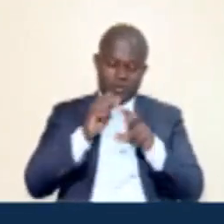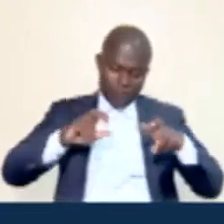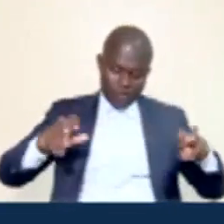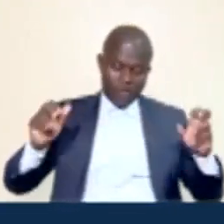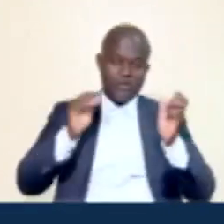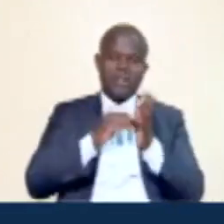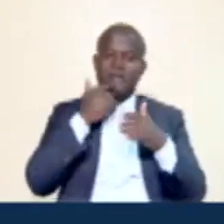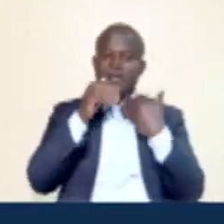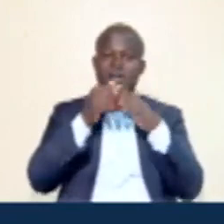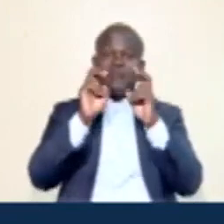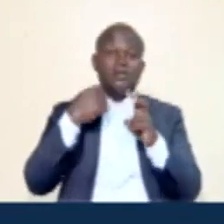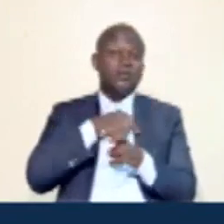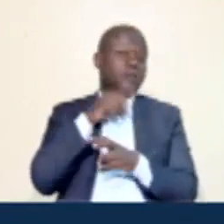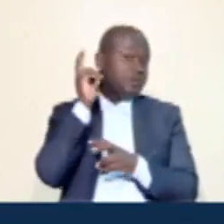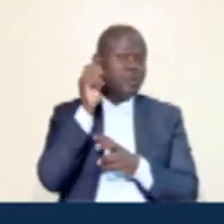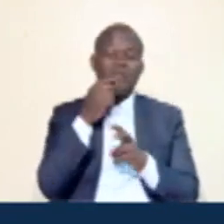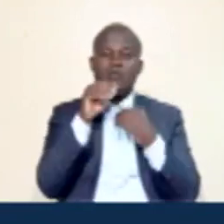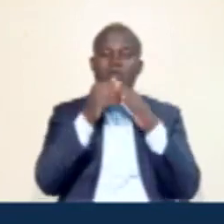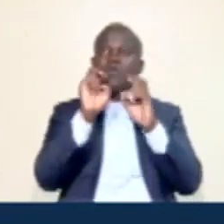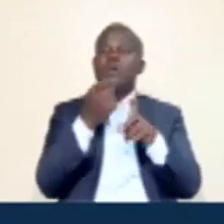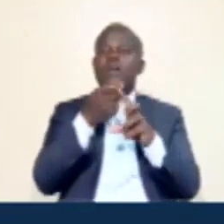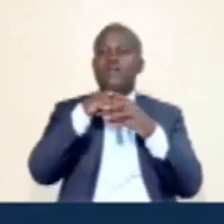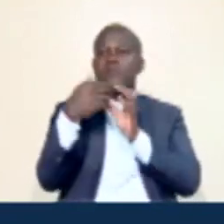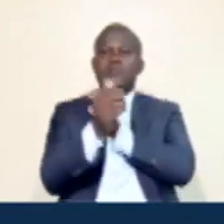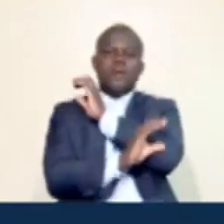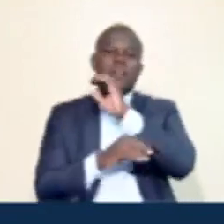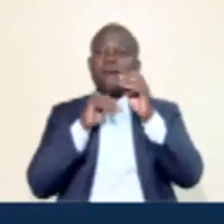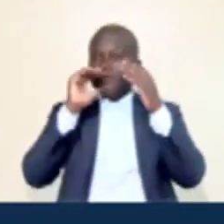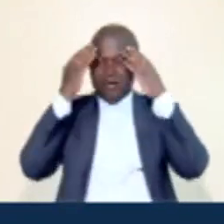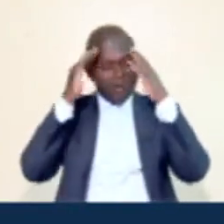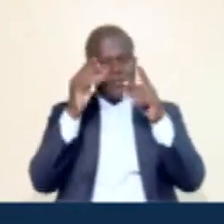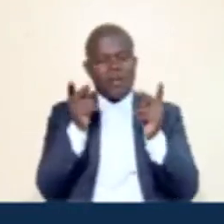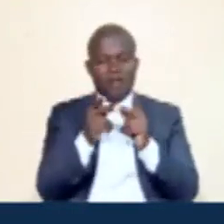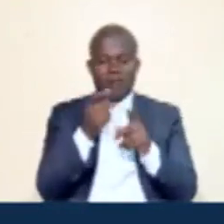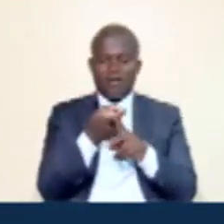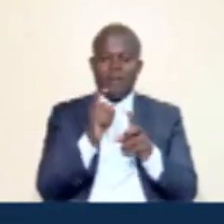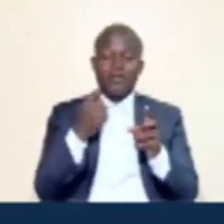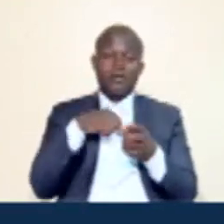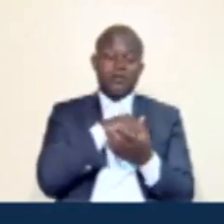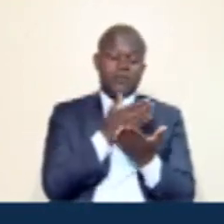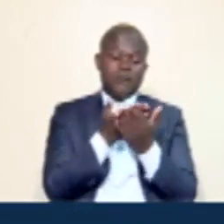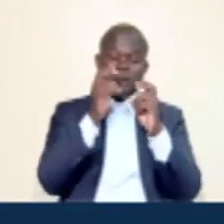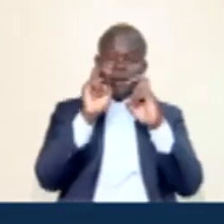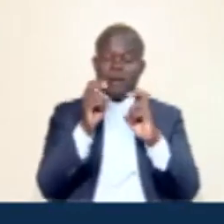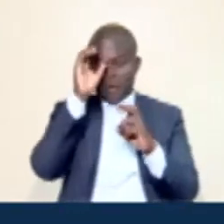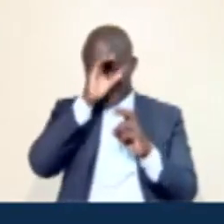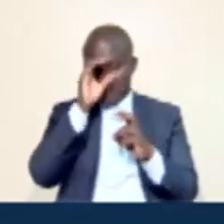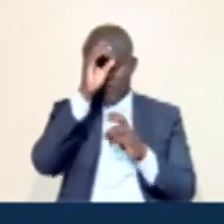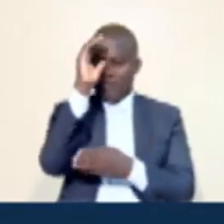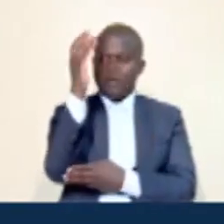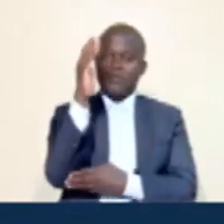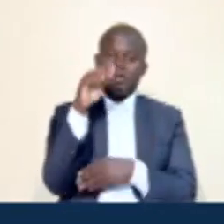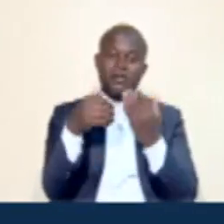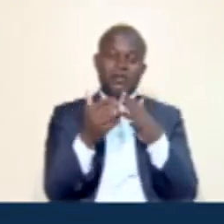ko amapoto twe twumva ko amapoto ngo ava hanze ntabwo tuza ahaturuka twasabye kuba twakwishakira ibiti